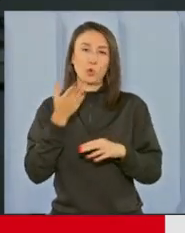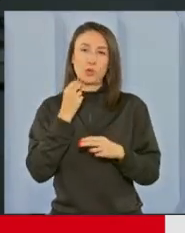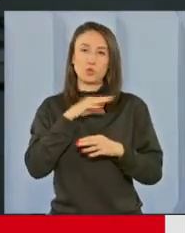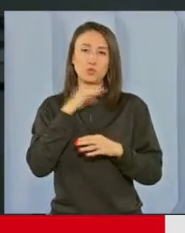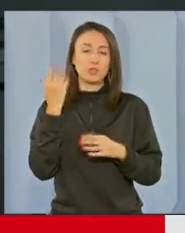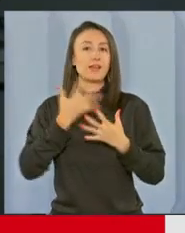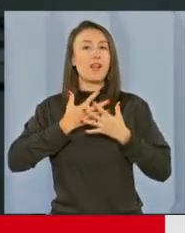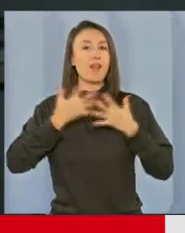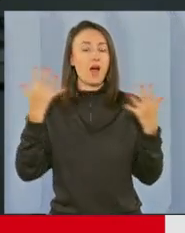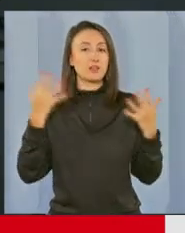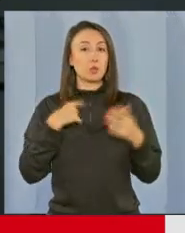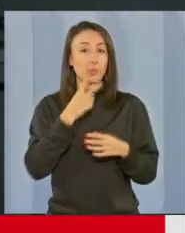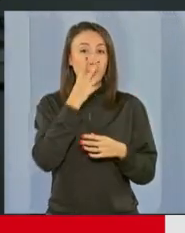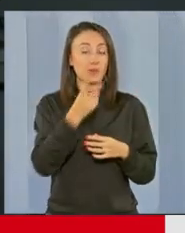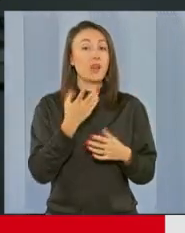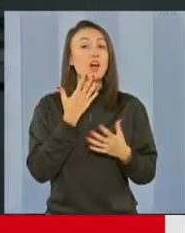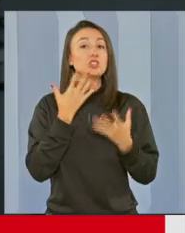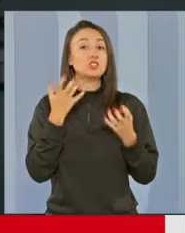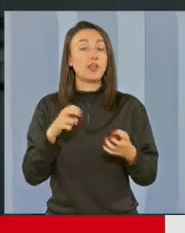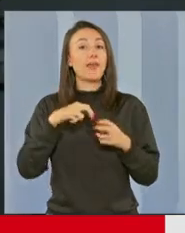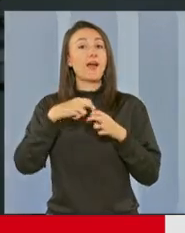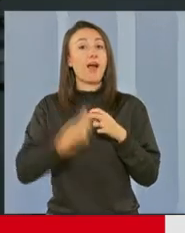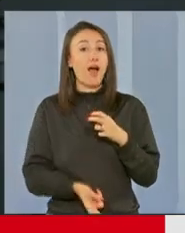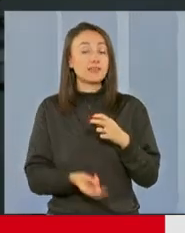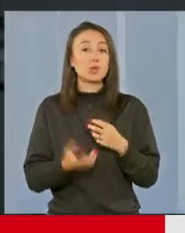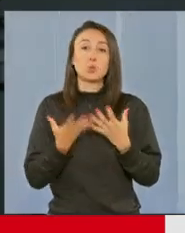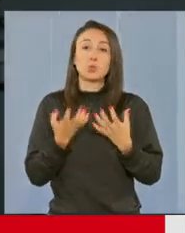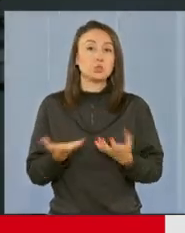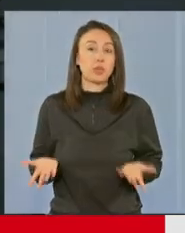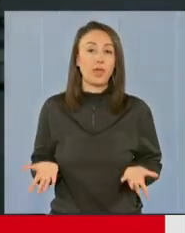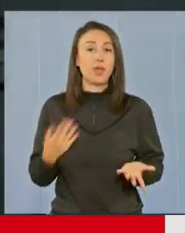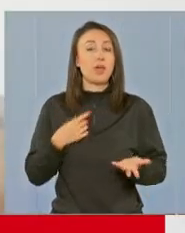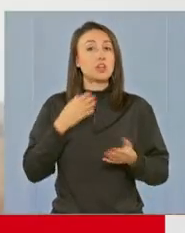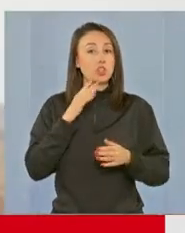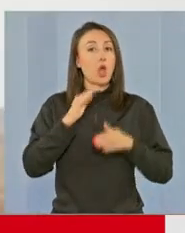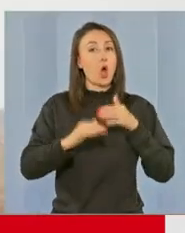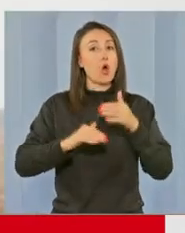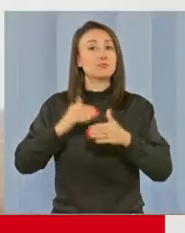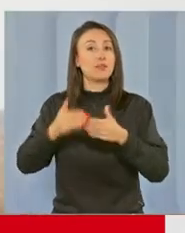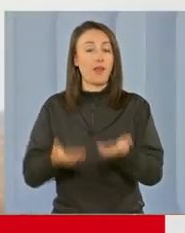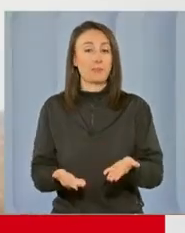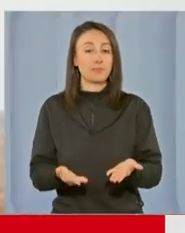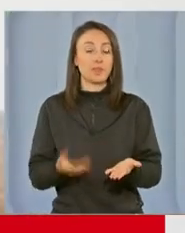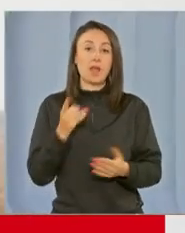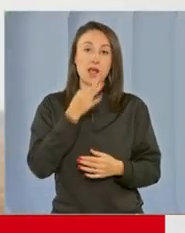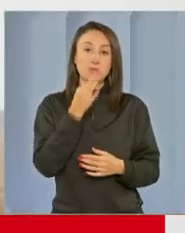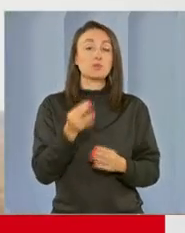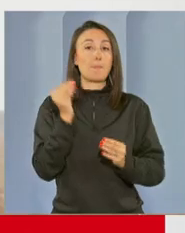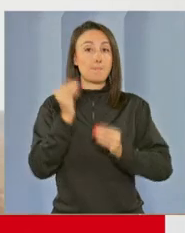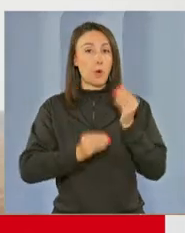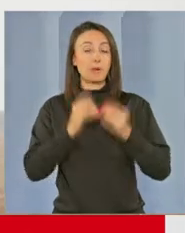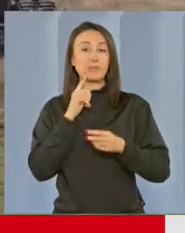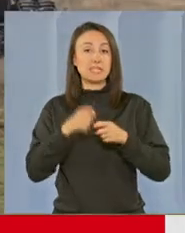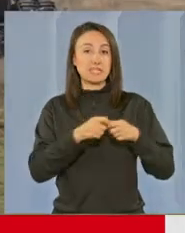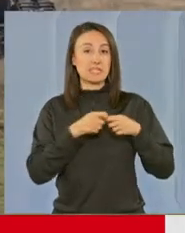clară cu privire la ce dai jos, cu ce dai jos și în ce ordine dai jos. Mircea Joană a dezvăluit și problemele